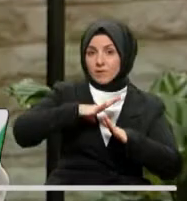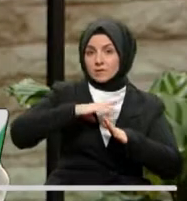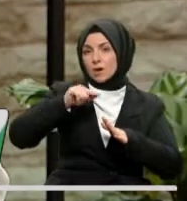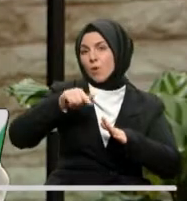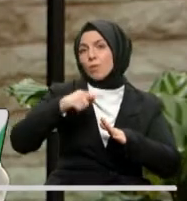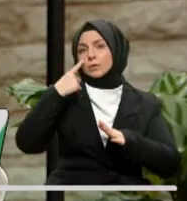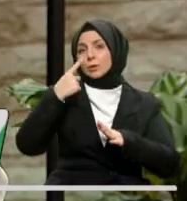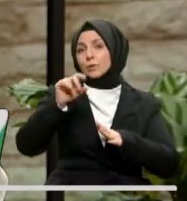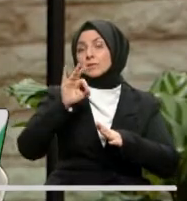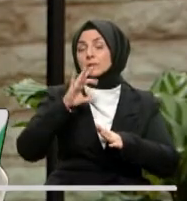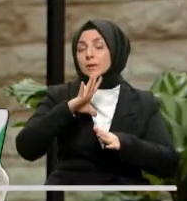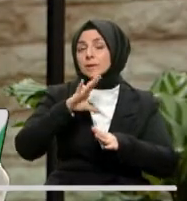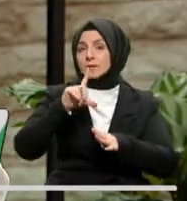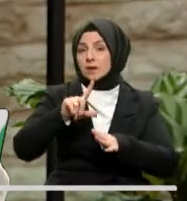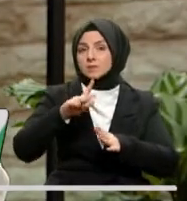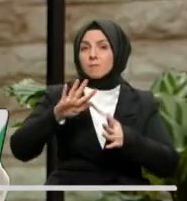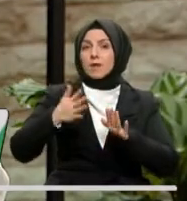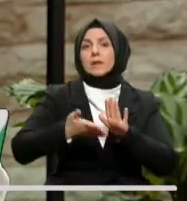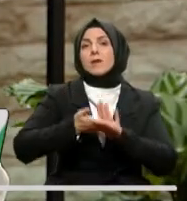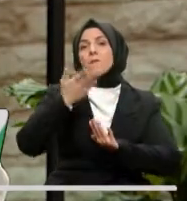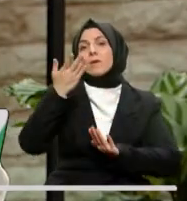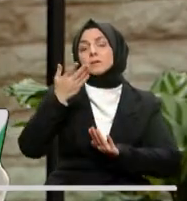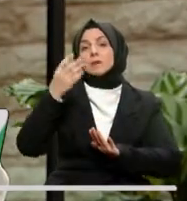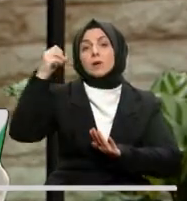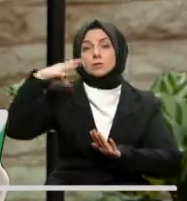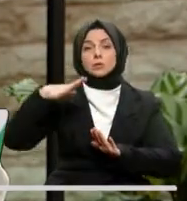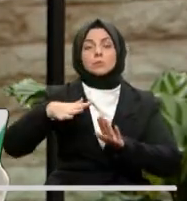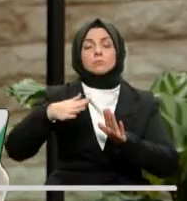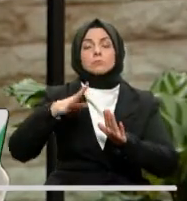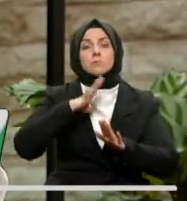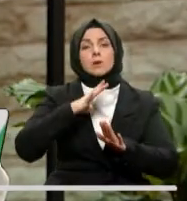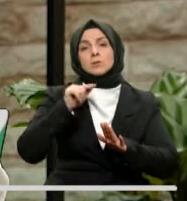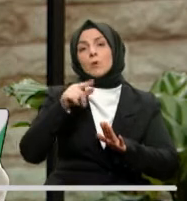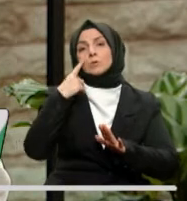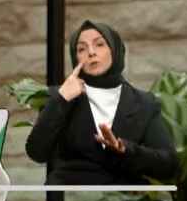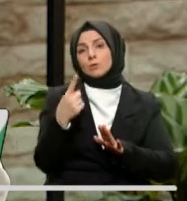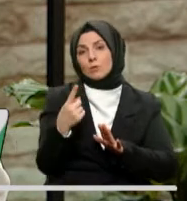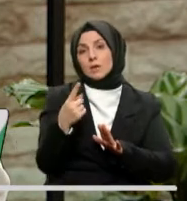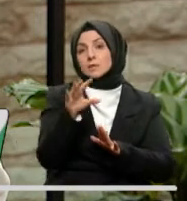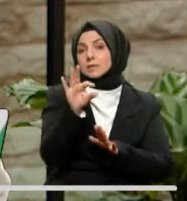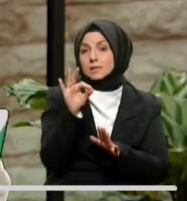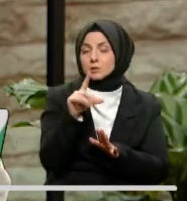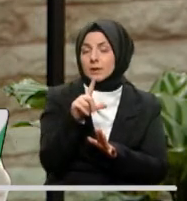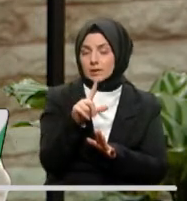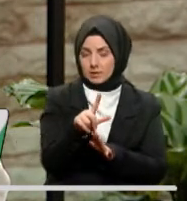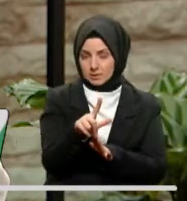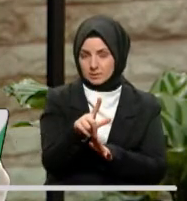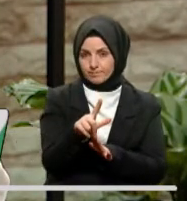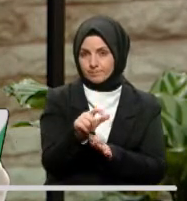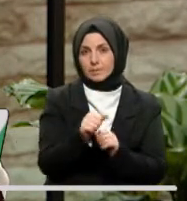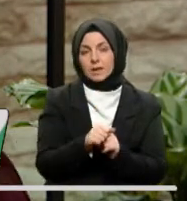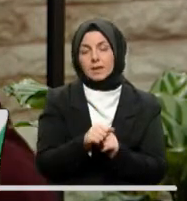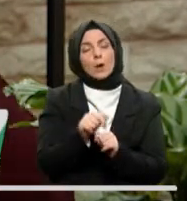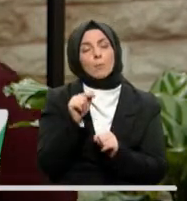sağlık oluyorsa bulunduğu mekan ya da eviniz o zaman daha ışığı seven daha yüksek sıcaklık seven bitkileri yetiştirebilirsiniz buna